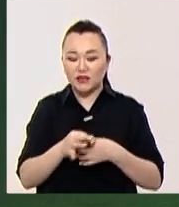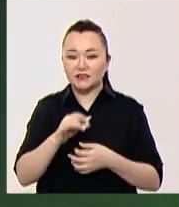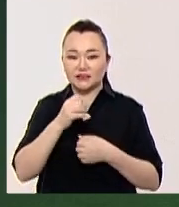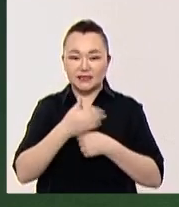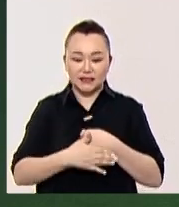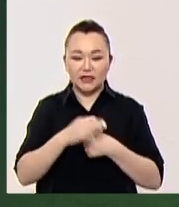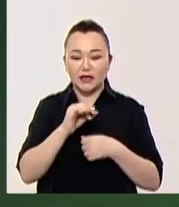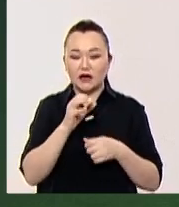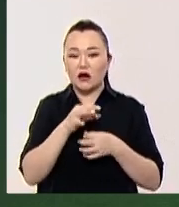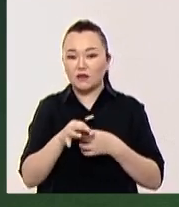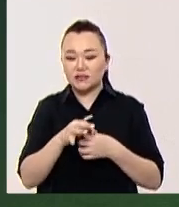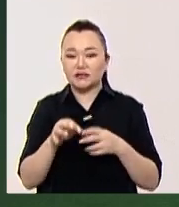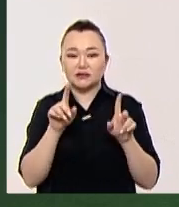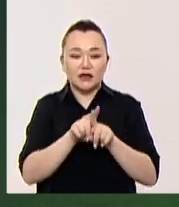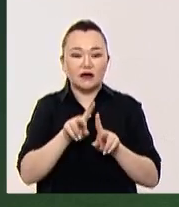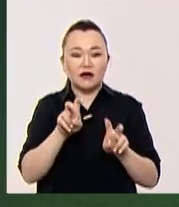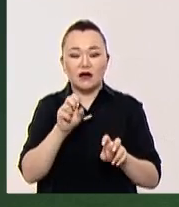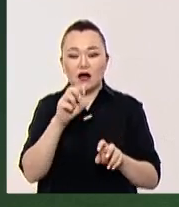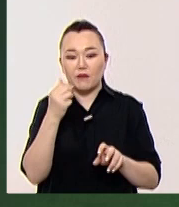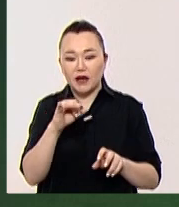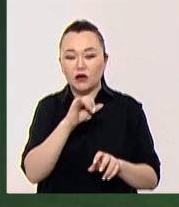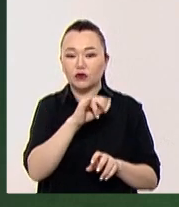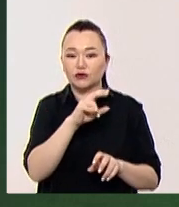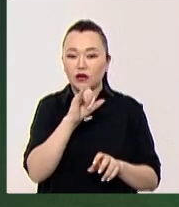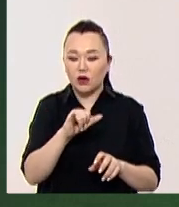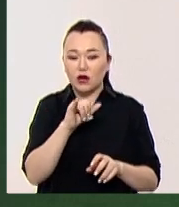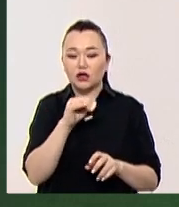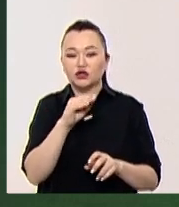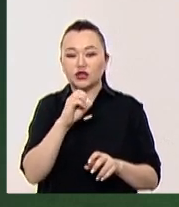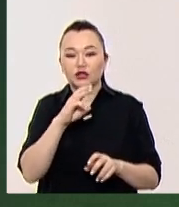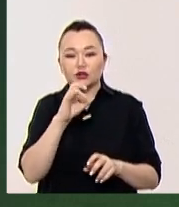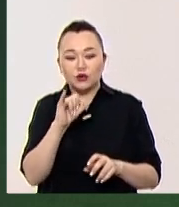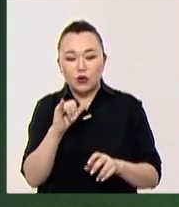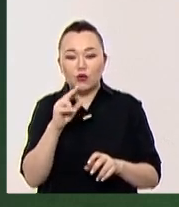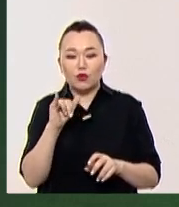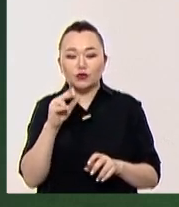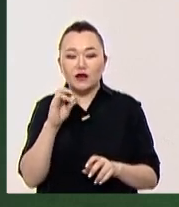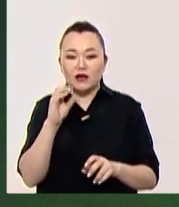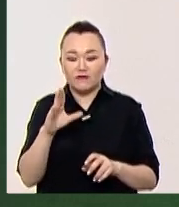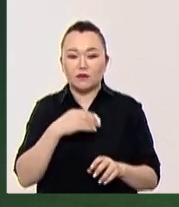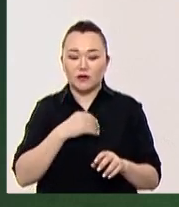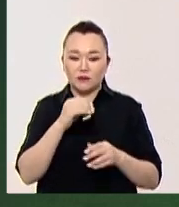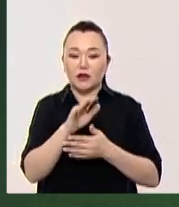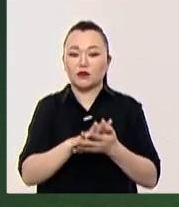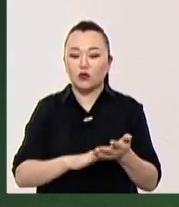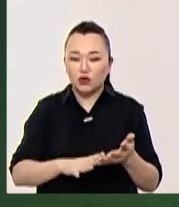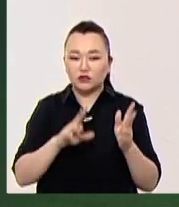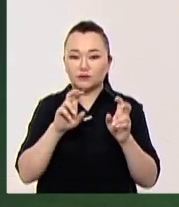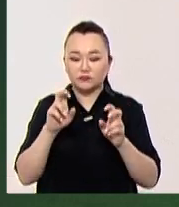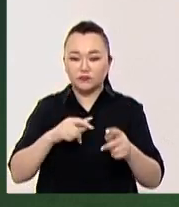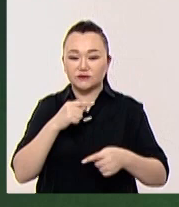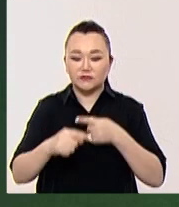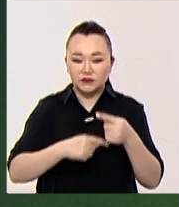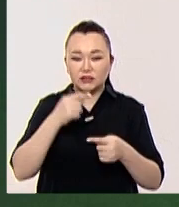и областей, такие как Абай, Лотау, Жетысу, Кунаев. Мы продолжим воссоздавать в сознании будущих